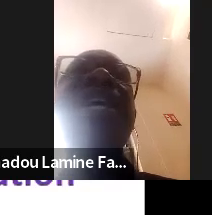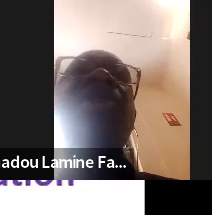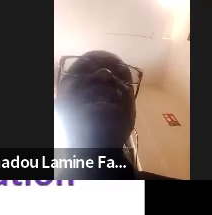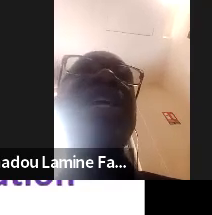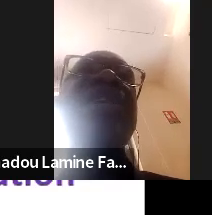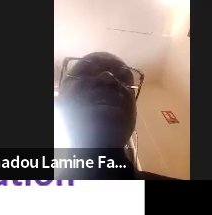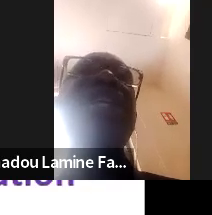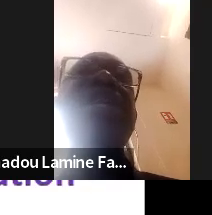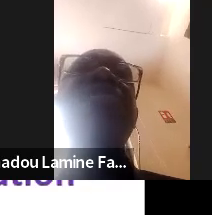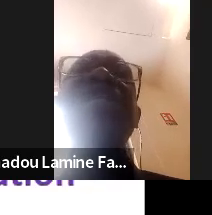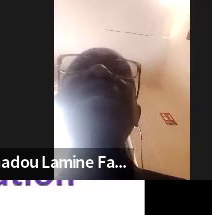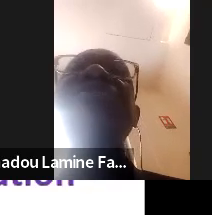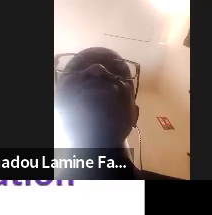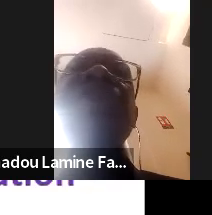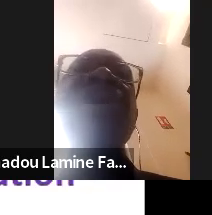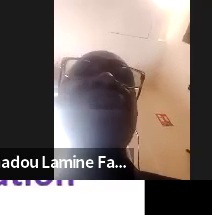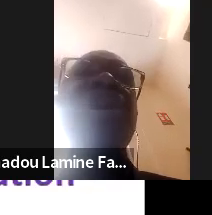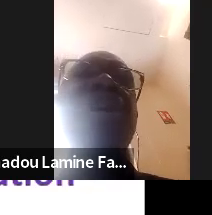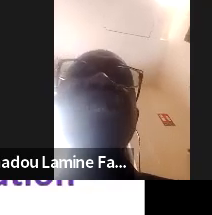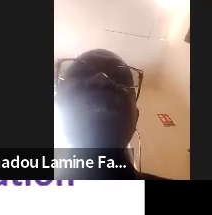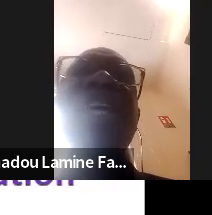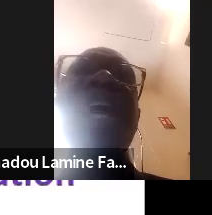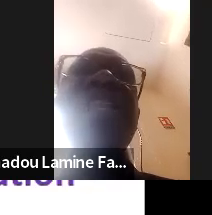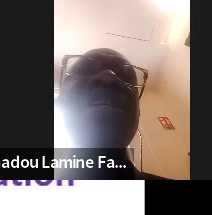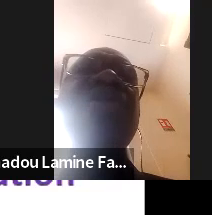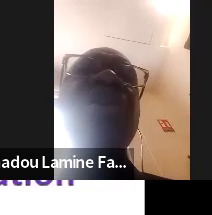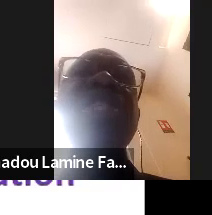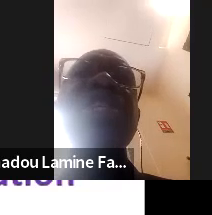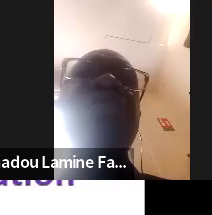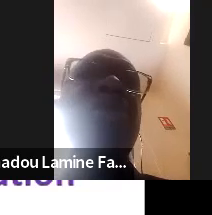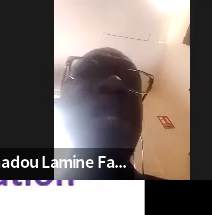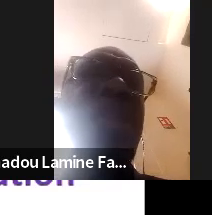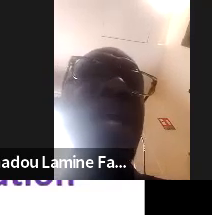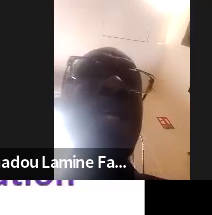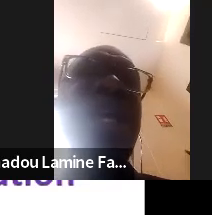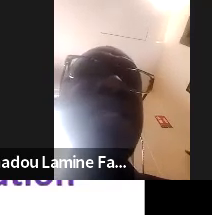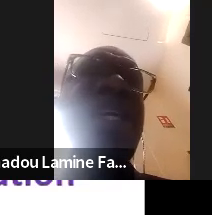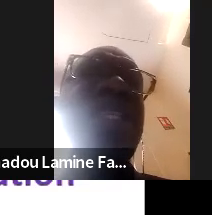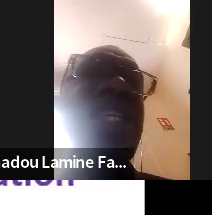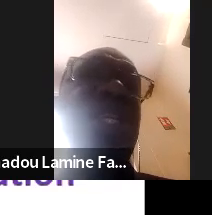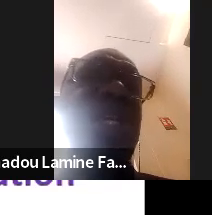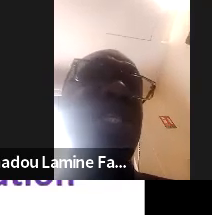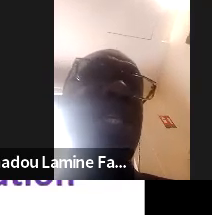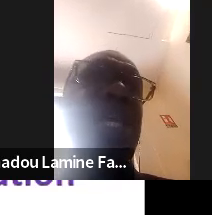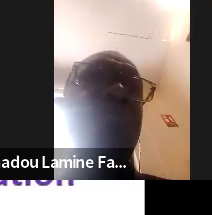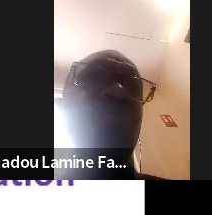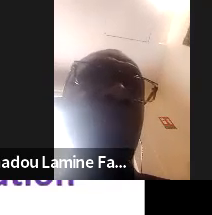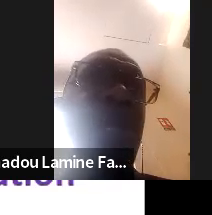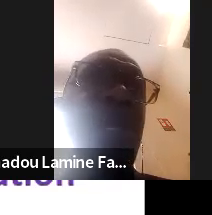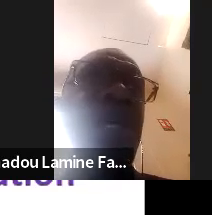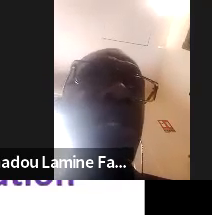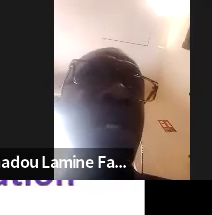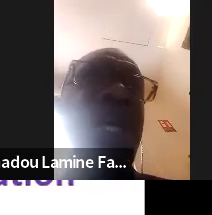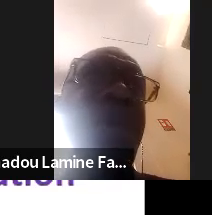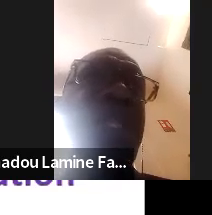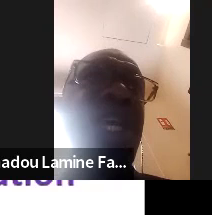chances. Alors, pour ce qui est donc des défis et des perspectives, au Sénégal, donc ce programme-là de la carte d'égalité des chances